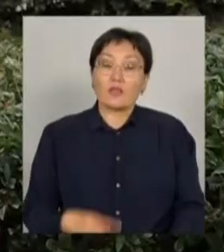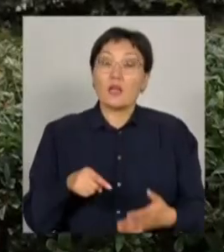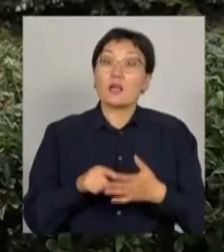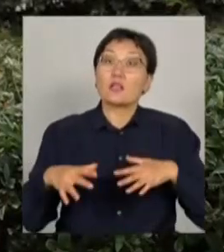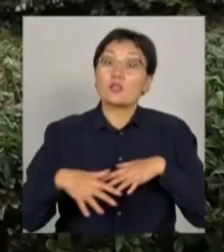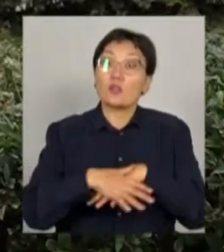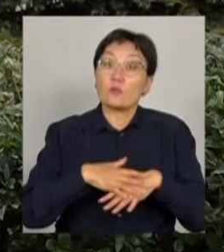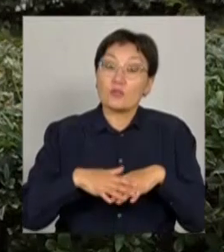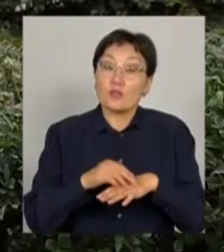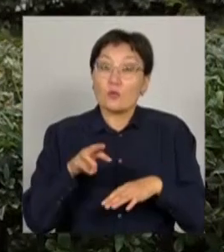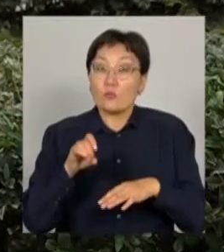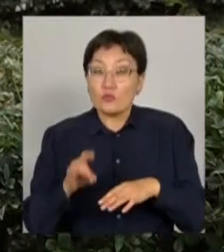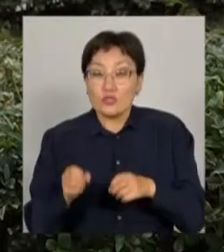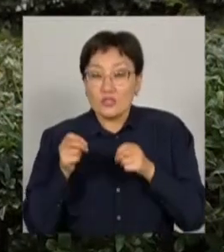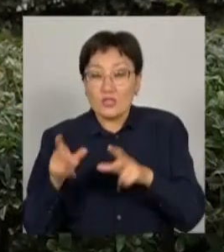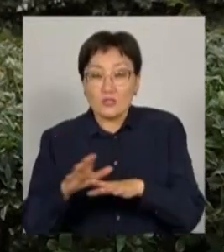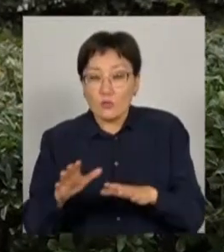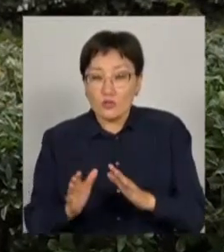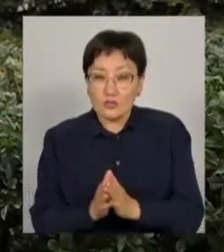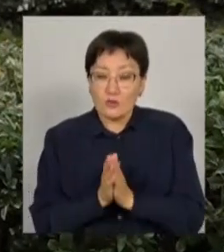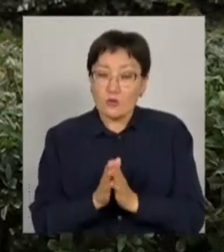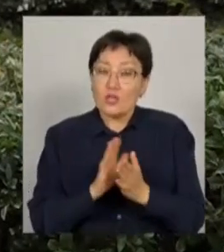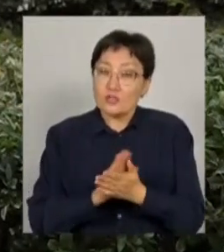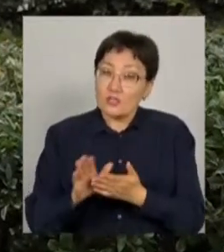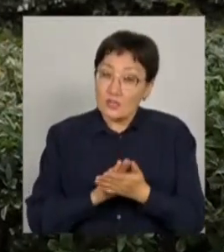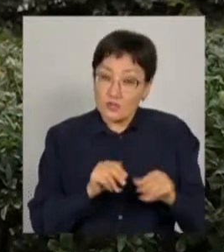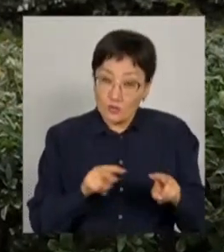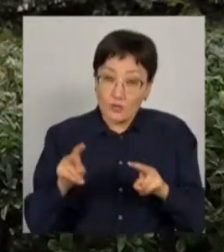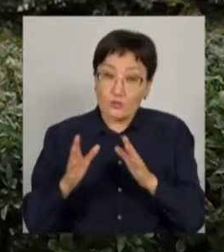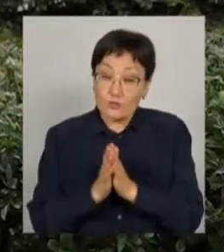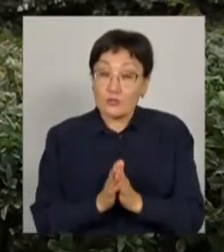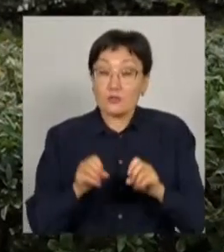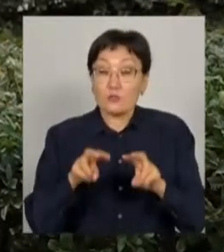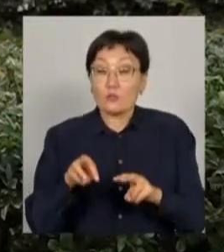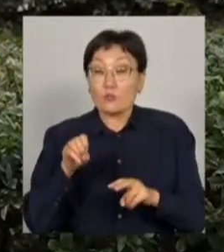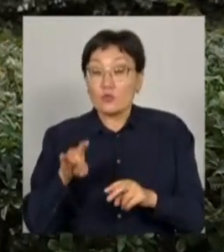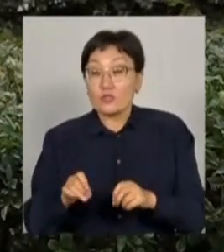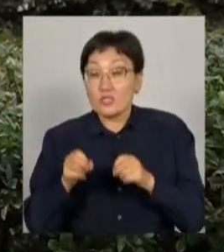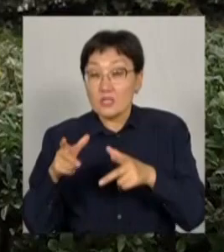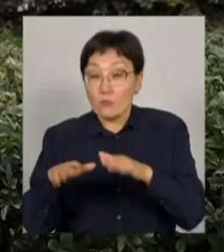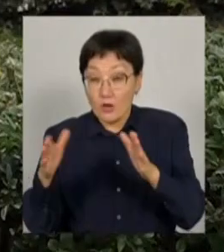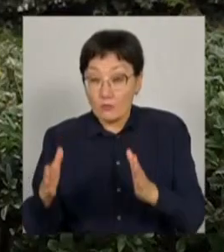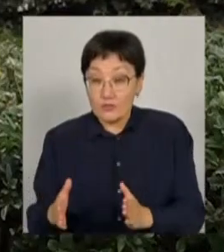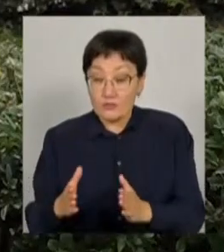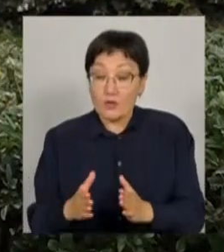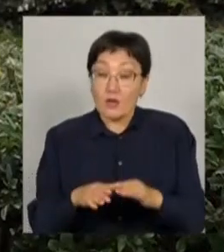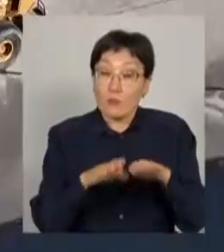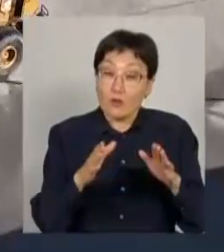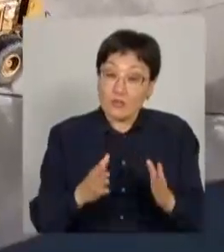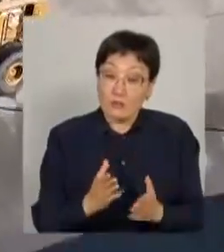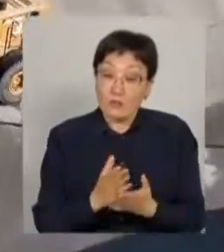тұрғындарын қоқыс тастамауға шақырамыз, тазалыққа шақырамыз. Арнайы қоқыс тастайтын жәшіктеріміз бар, урналарымыз